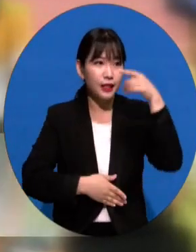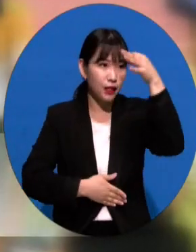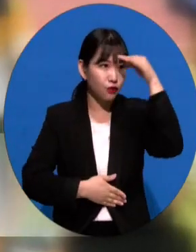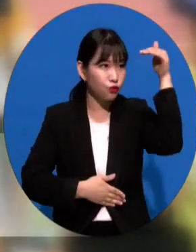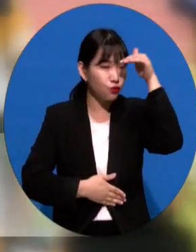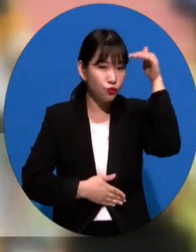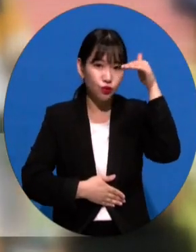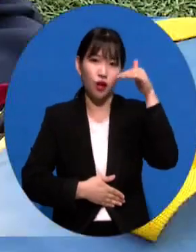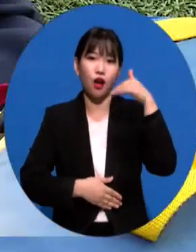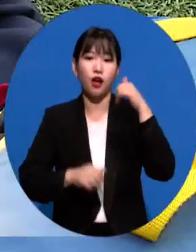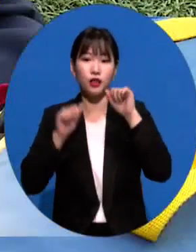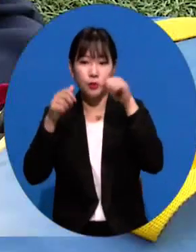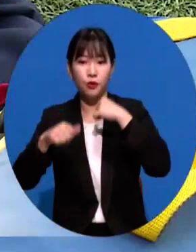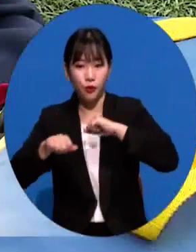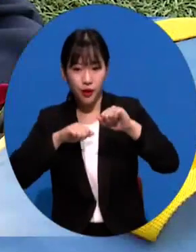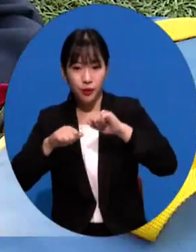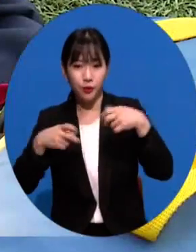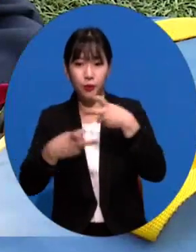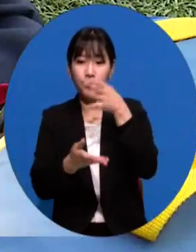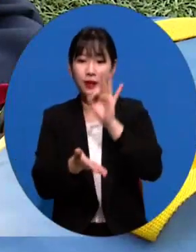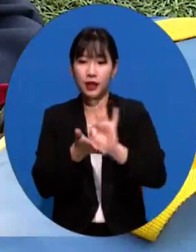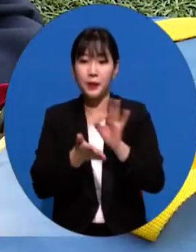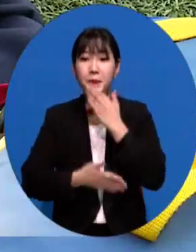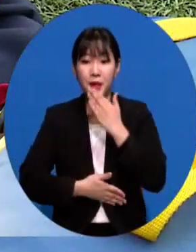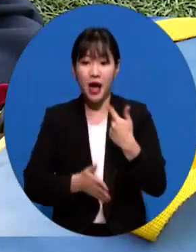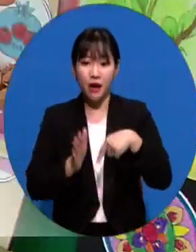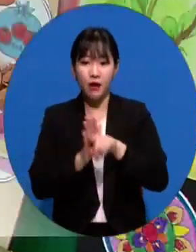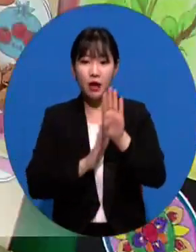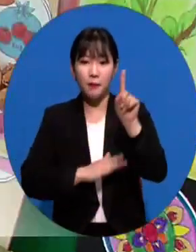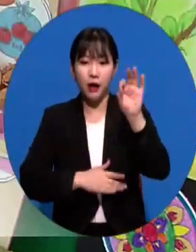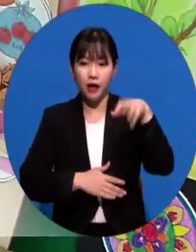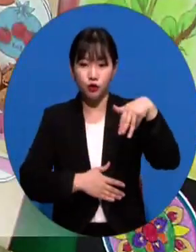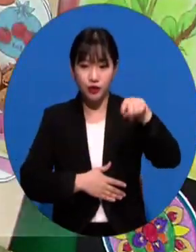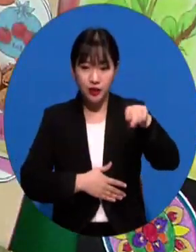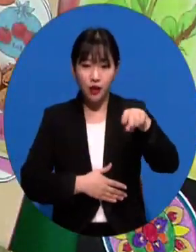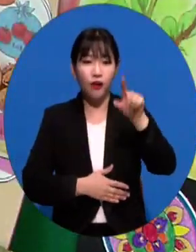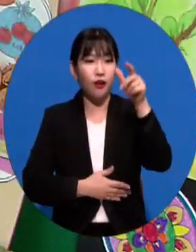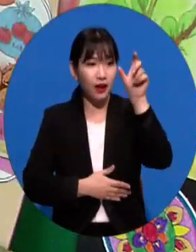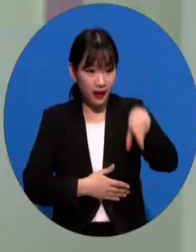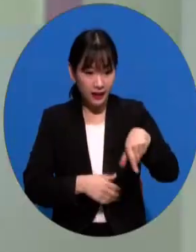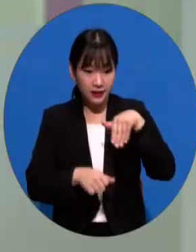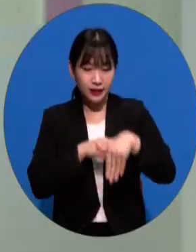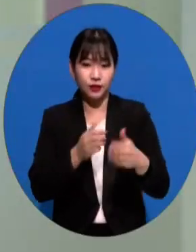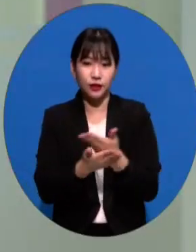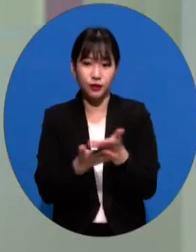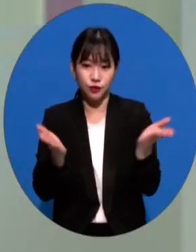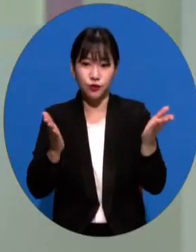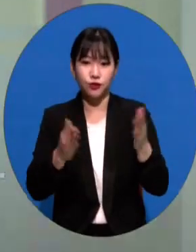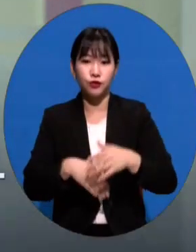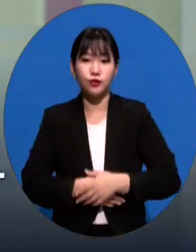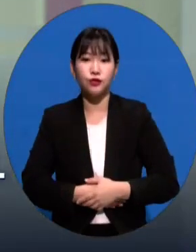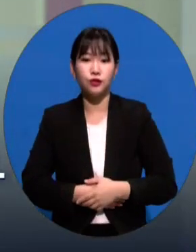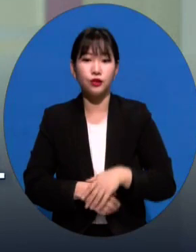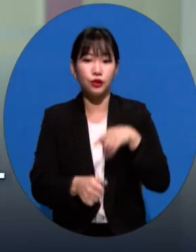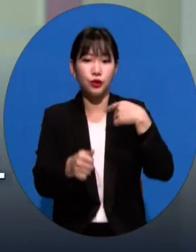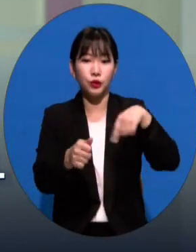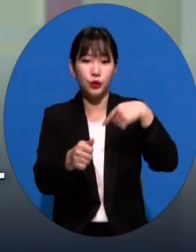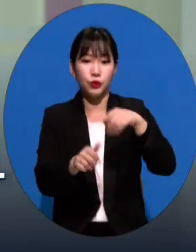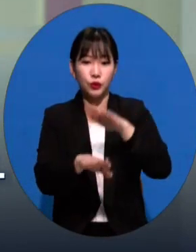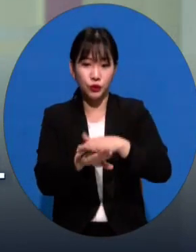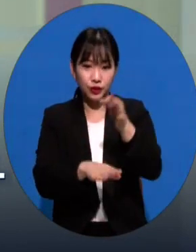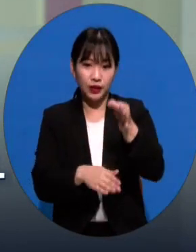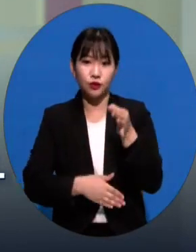관람과 스포츠 활동 교통비 등으로 사용할 수 있게 바우처 카드를 통해 지급됩니다 교육수당